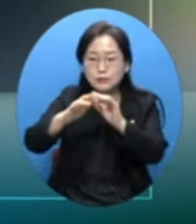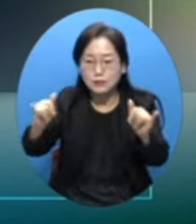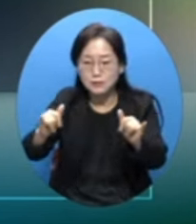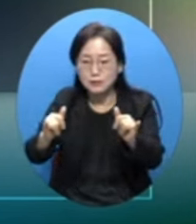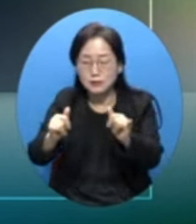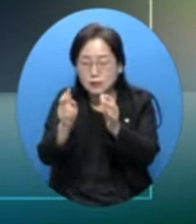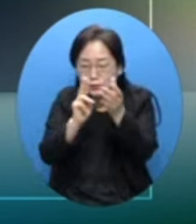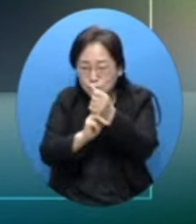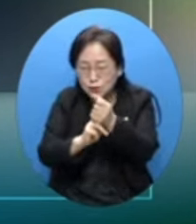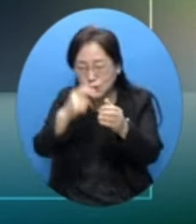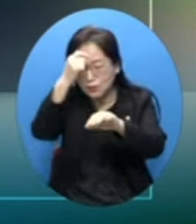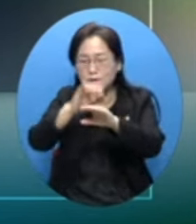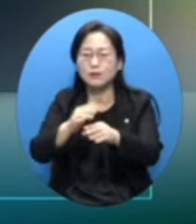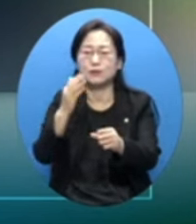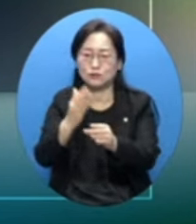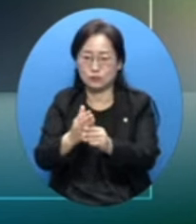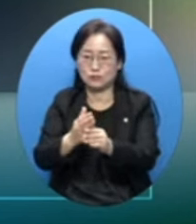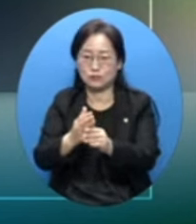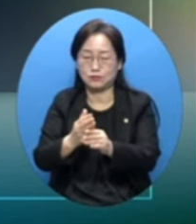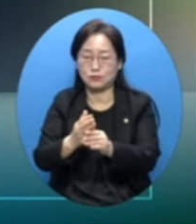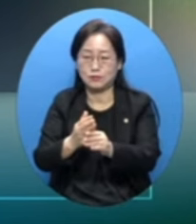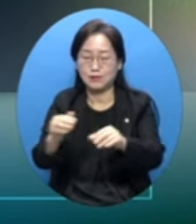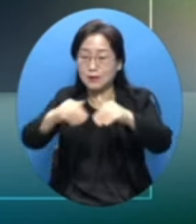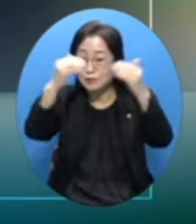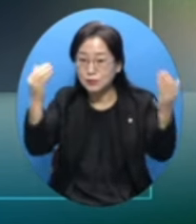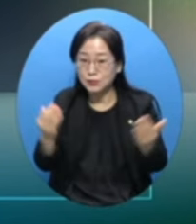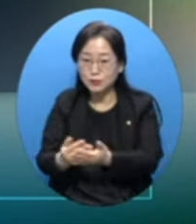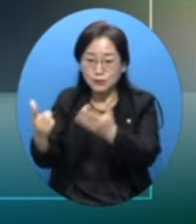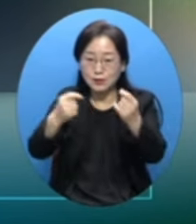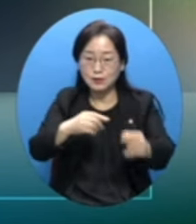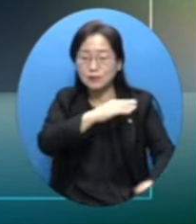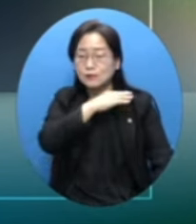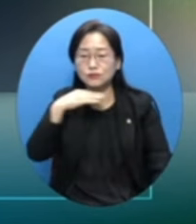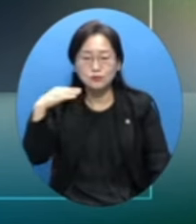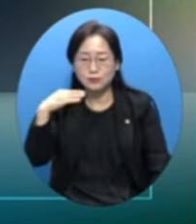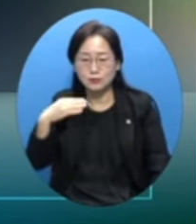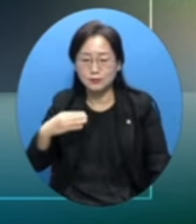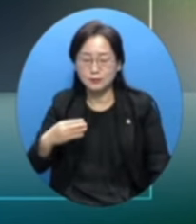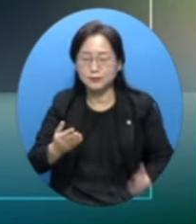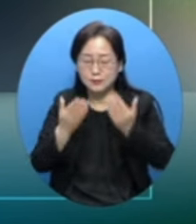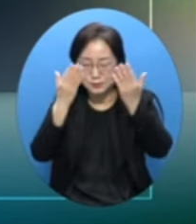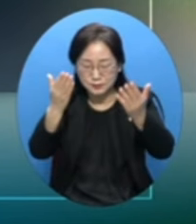드리고 있습니다 그들은 모두 다 순교를 할 작정인가